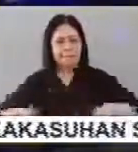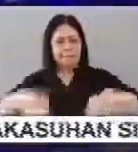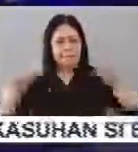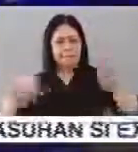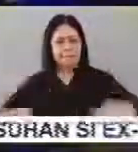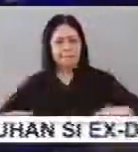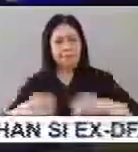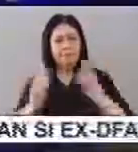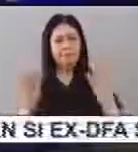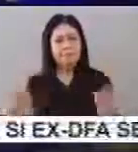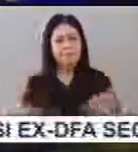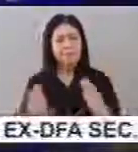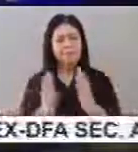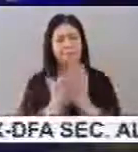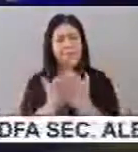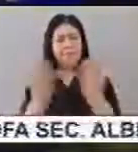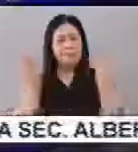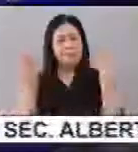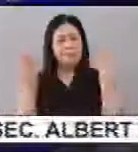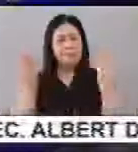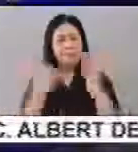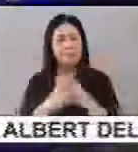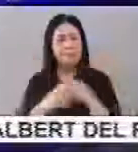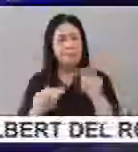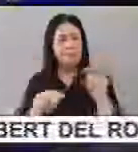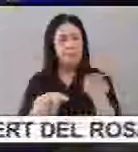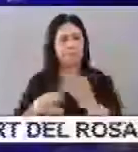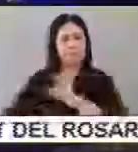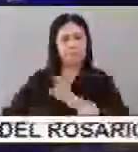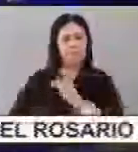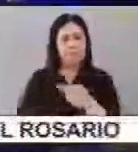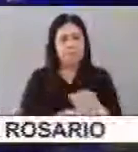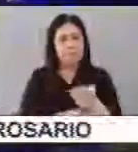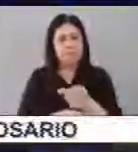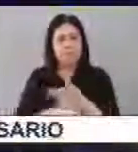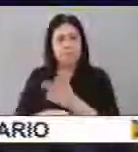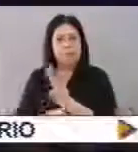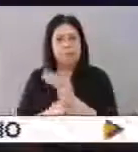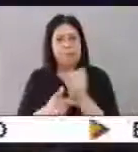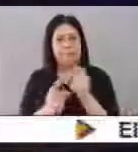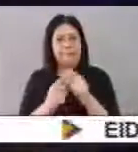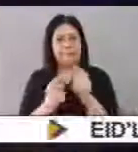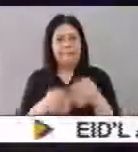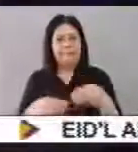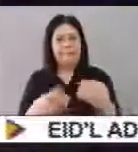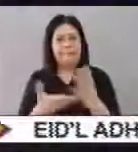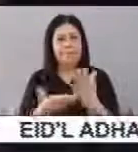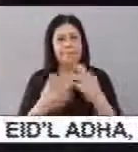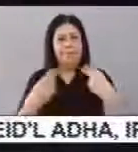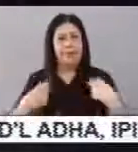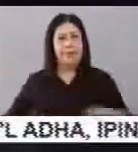sa kanyang anak na si Ismail bilang pagsunod sa ipinag-uutos ni Allah. At itong latest